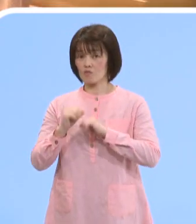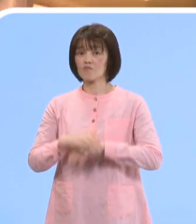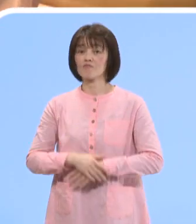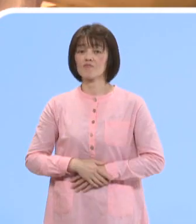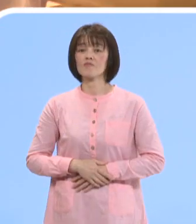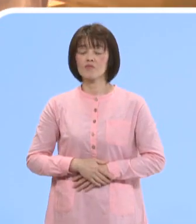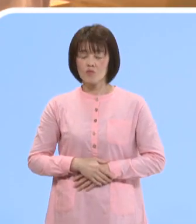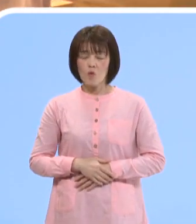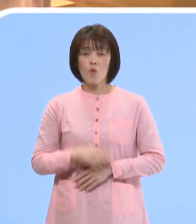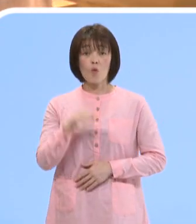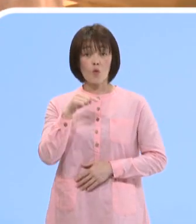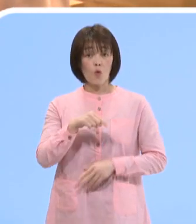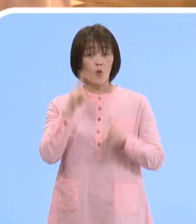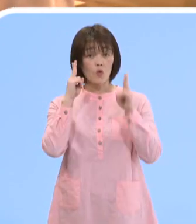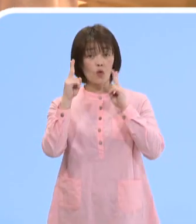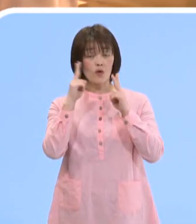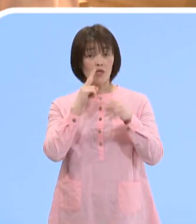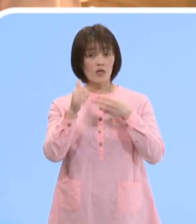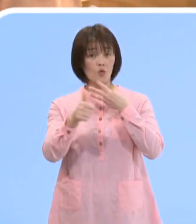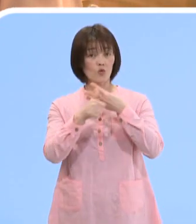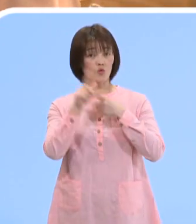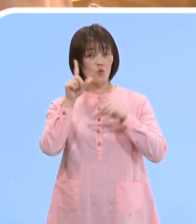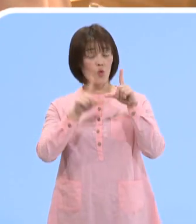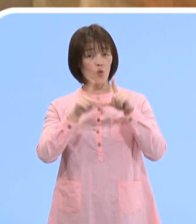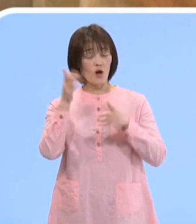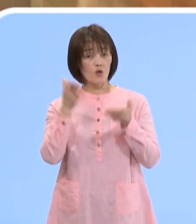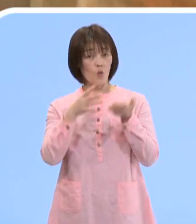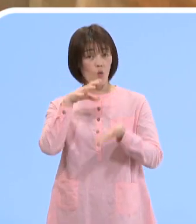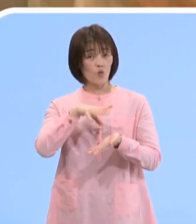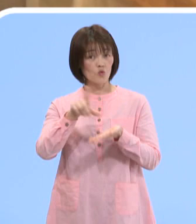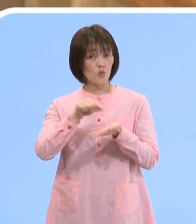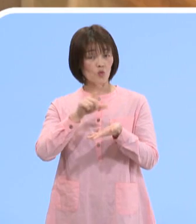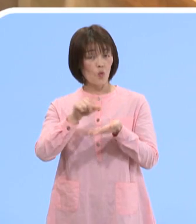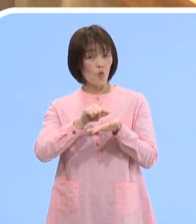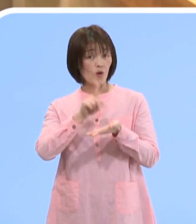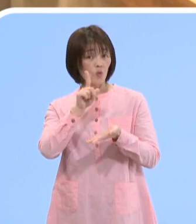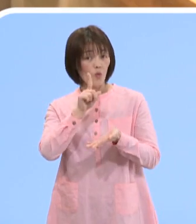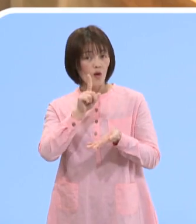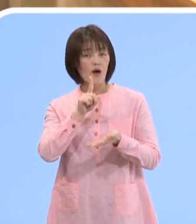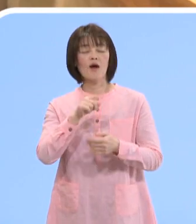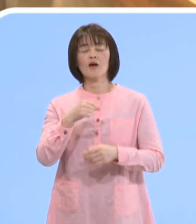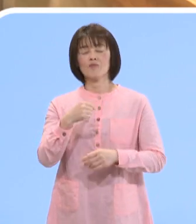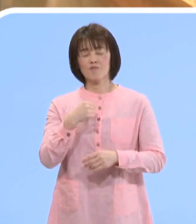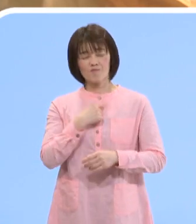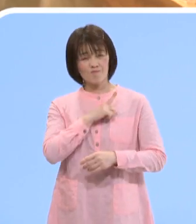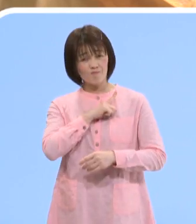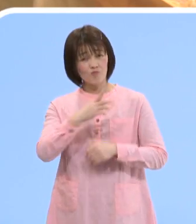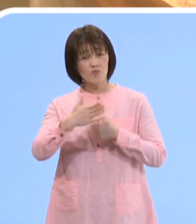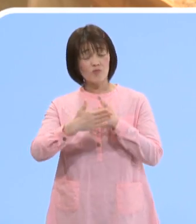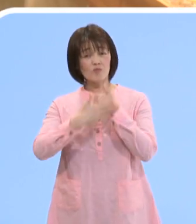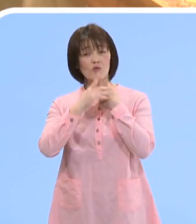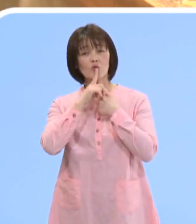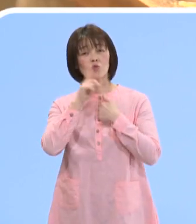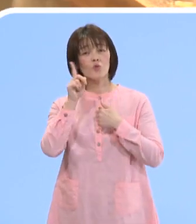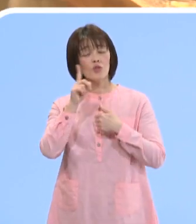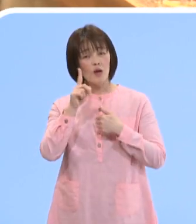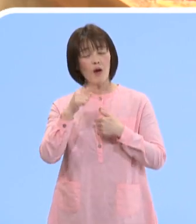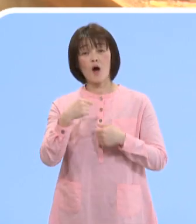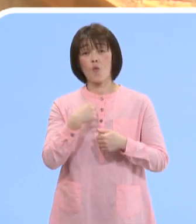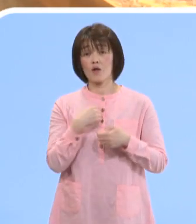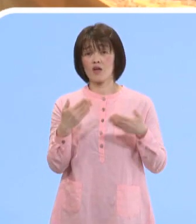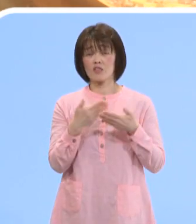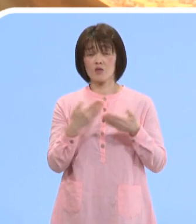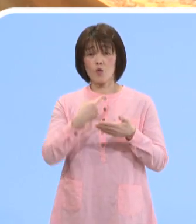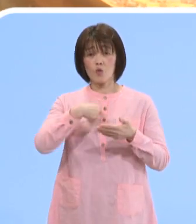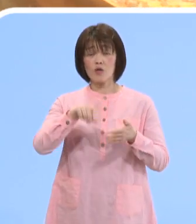企業主導型保育所を利用されてどうですか？ 一番助かるのは、私が出勤